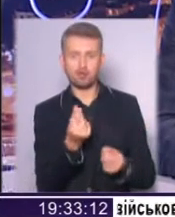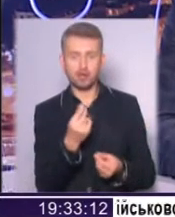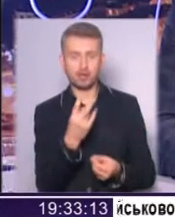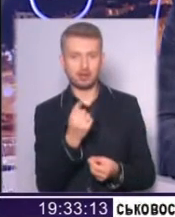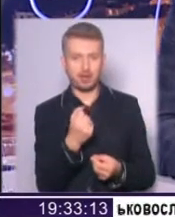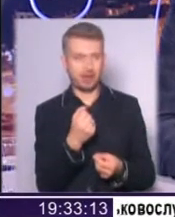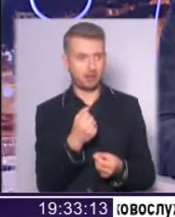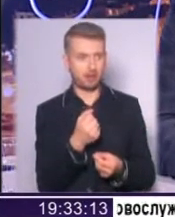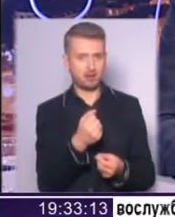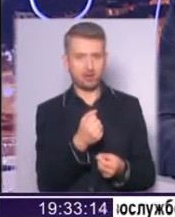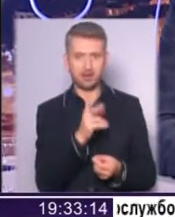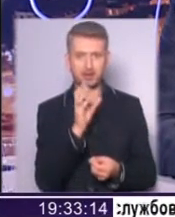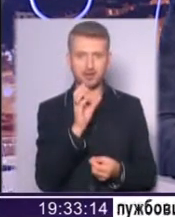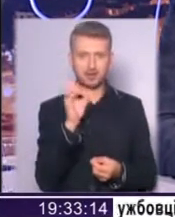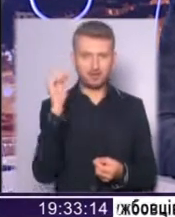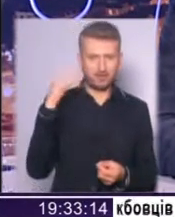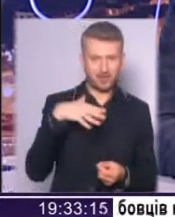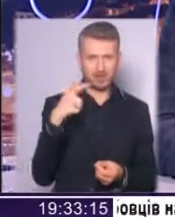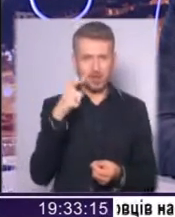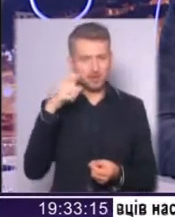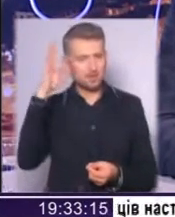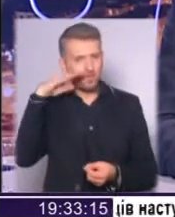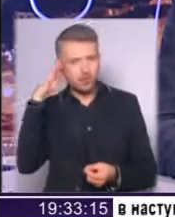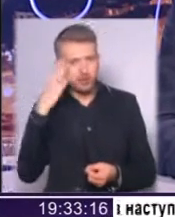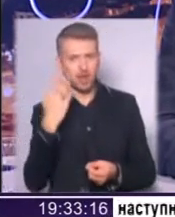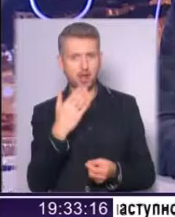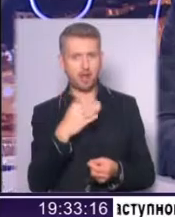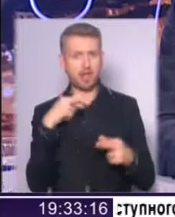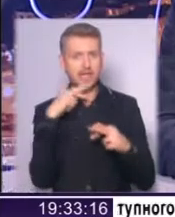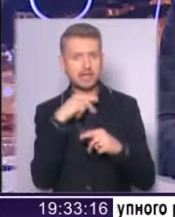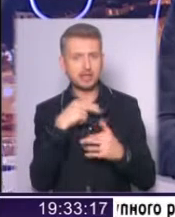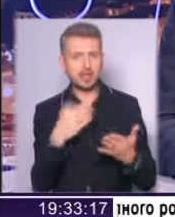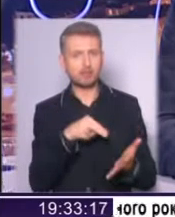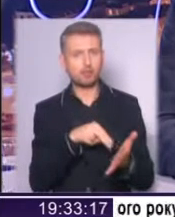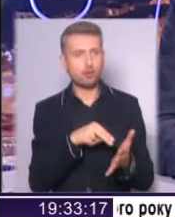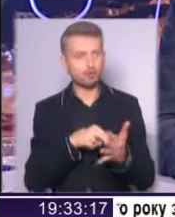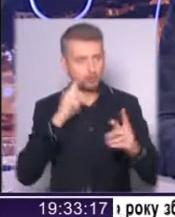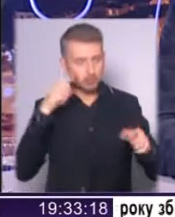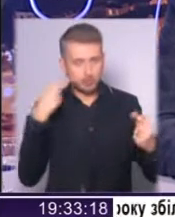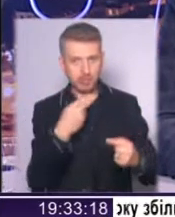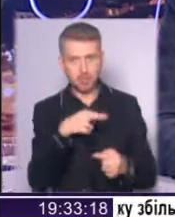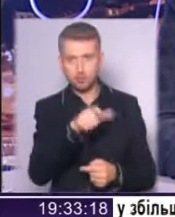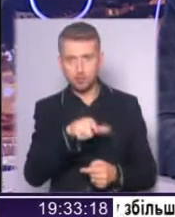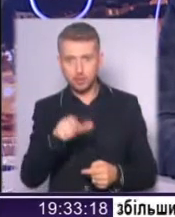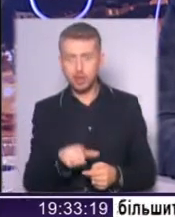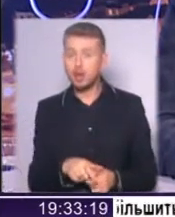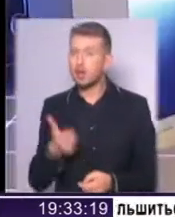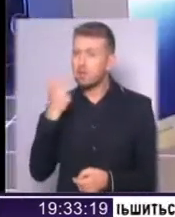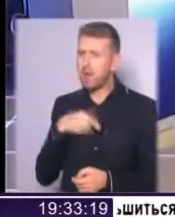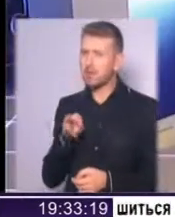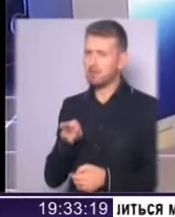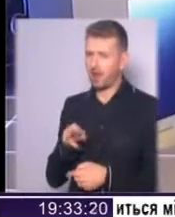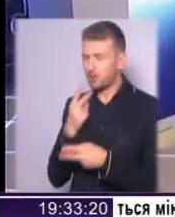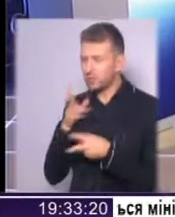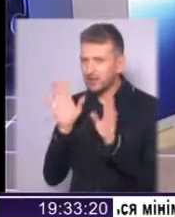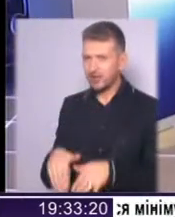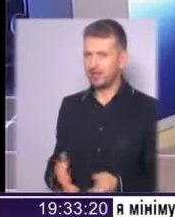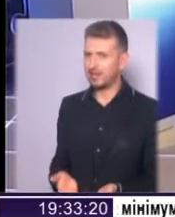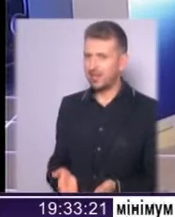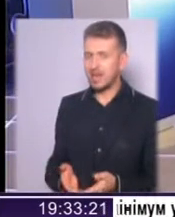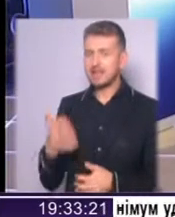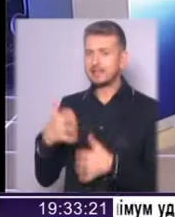шкіра коштує тої виправки. Це раз. Хіба 4 тисячі – це такі великі гроші, що їх треба оподатковувати. Це при сьогоднішніх